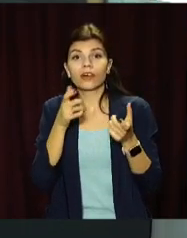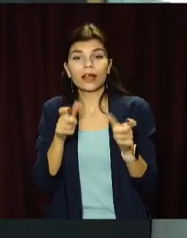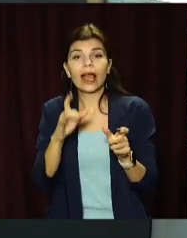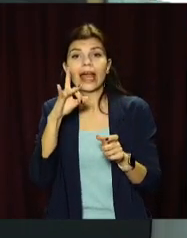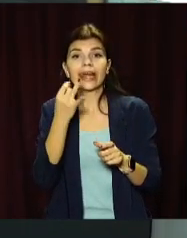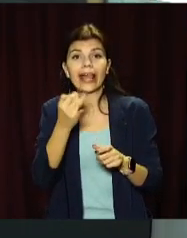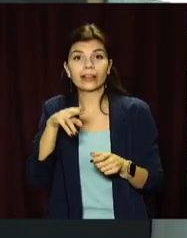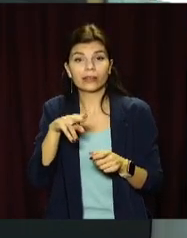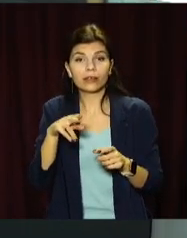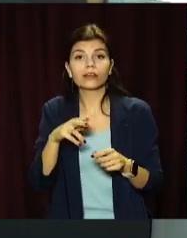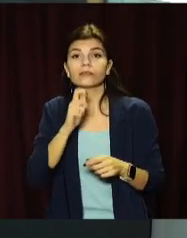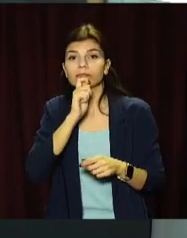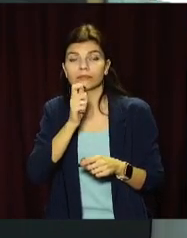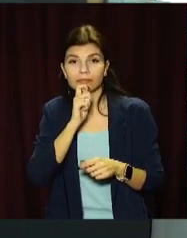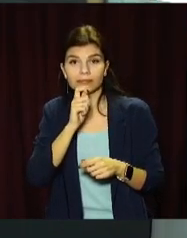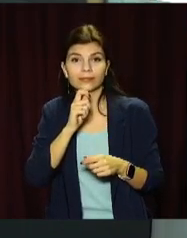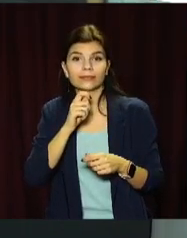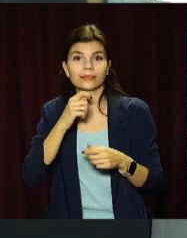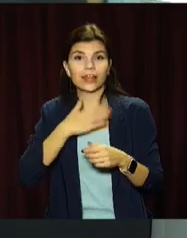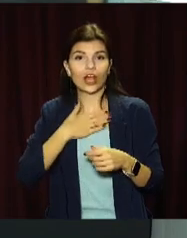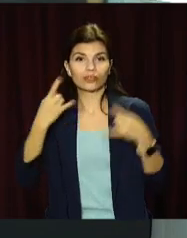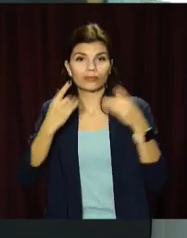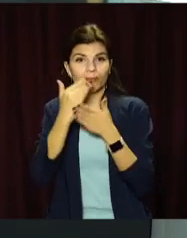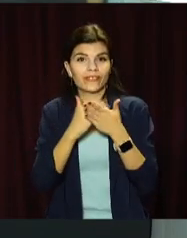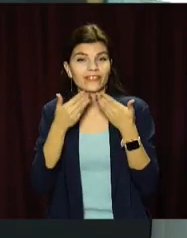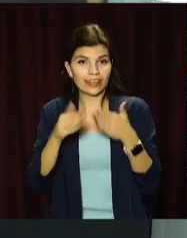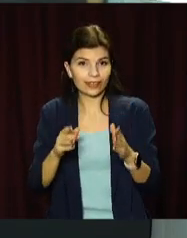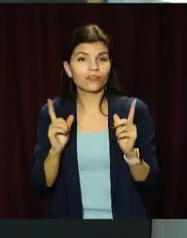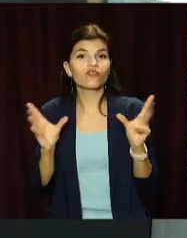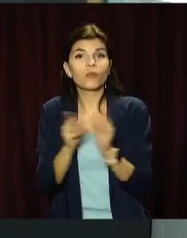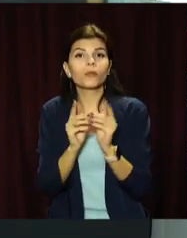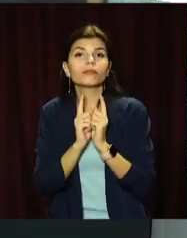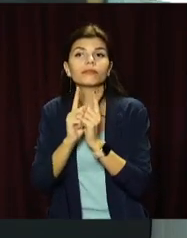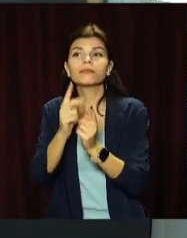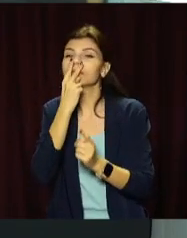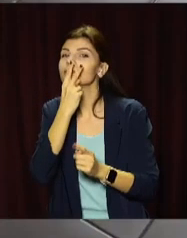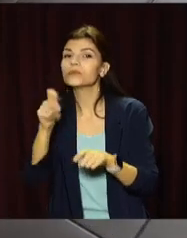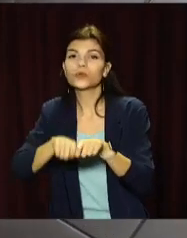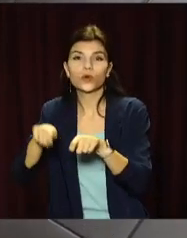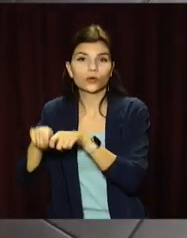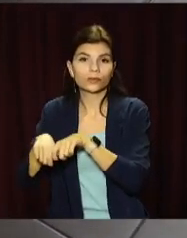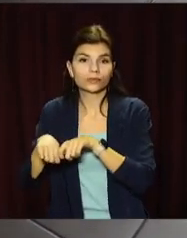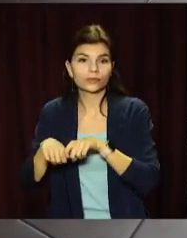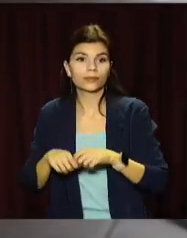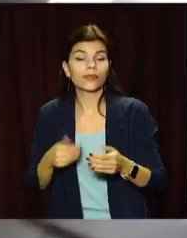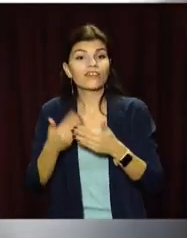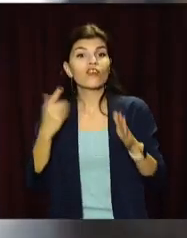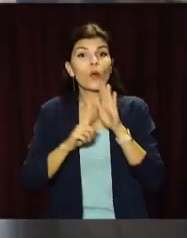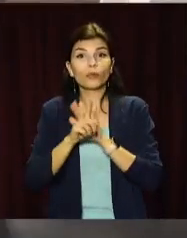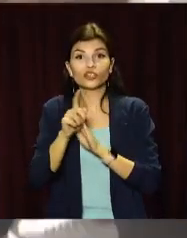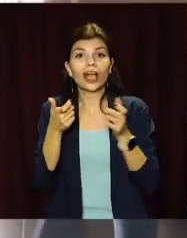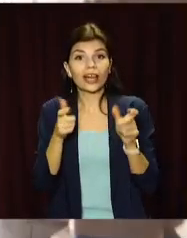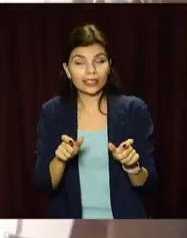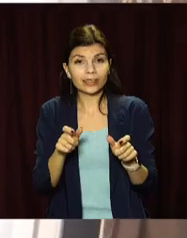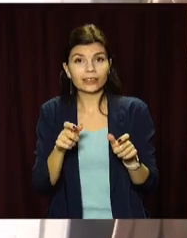з Держпродспоживслужбою вирушила і знімальна група «Відкритого». Від початку